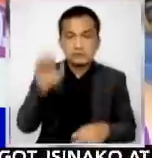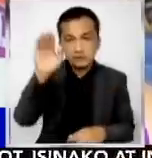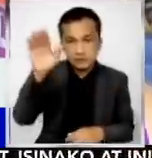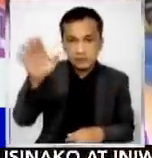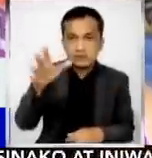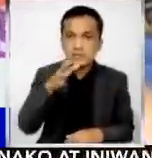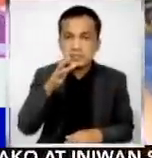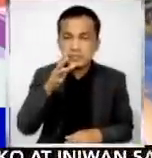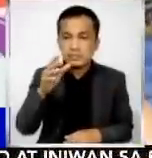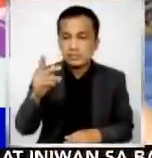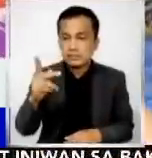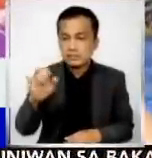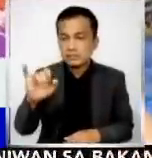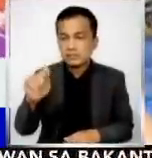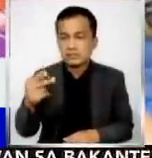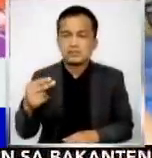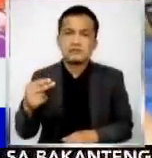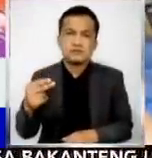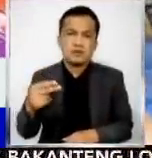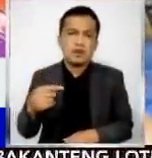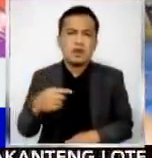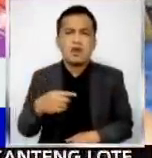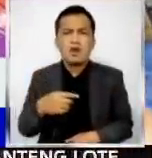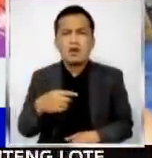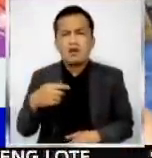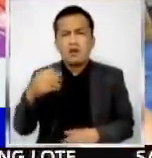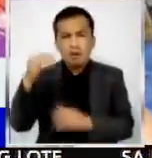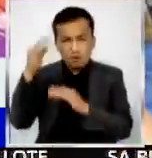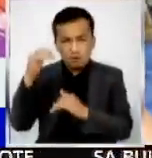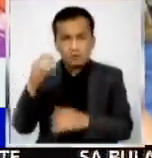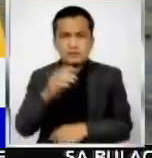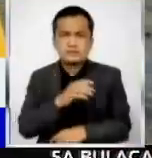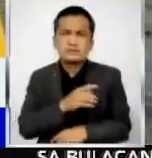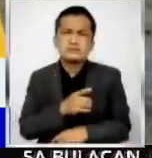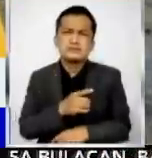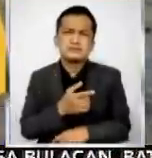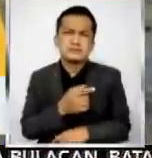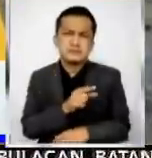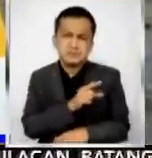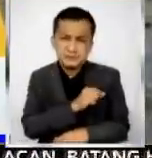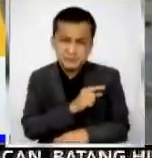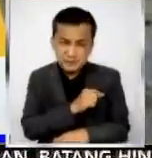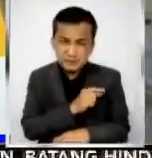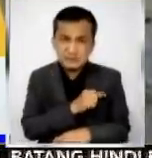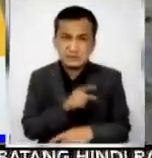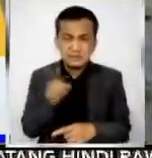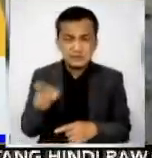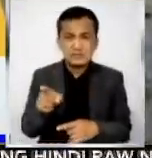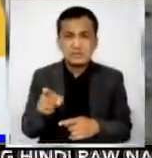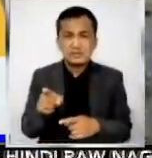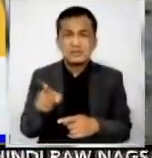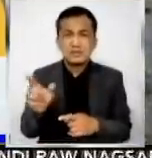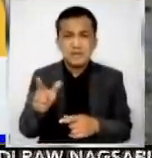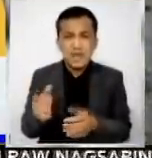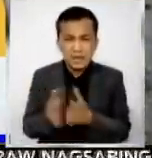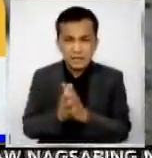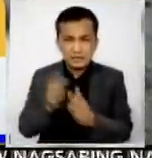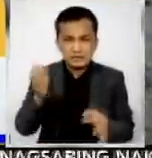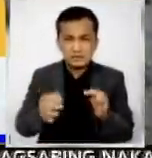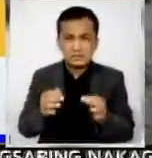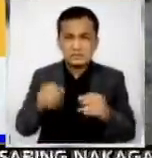din kayo. Hinihingi ko po ang hustisya ng anak ko kasi darating ang panahon, sana isa sila siyang sikat ng Masbate na